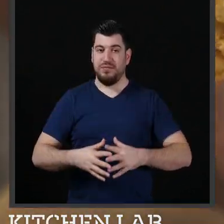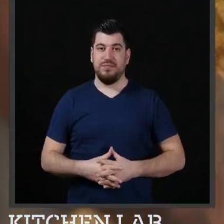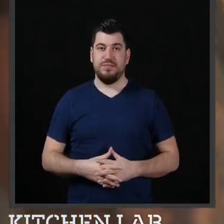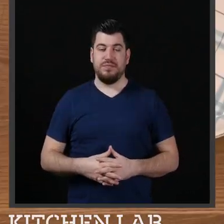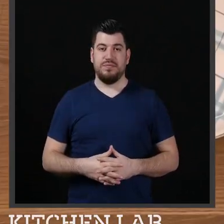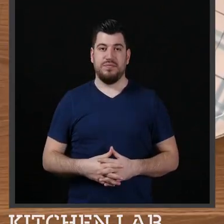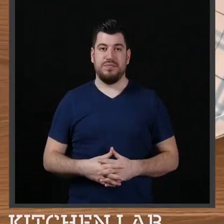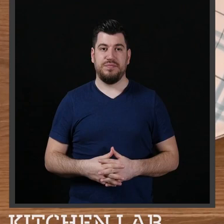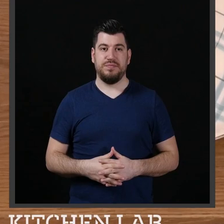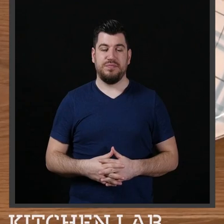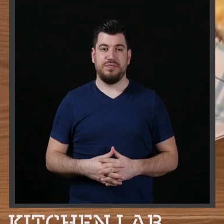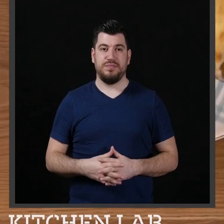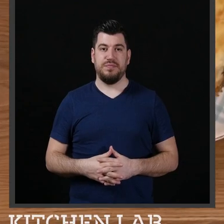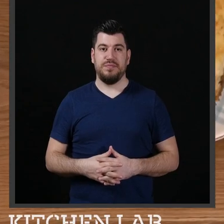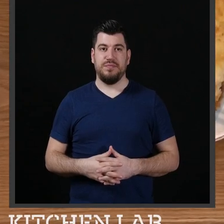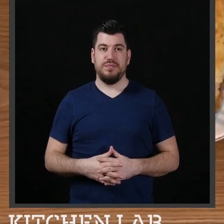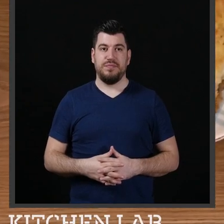Αυτοί είμαστε.